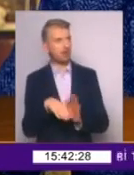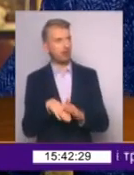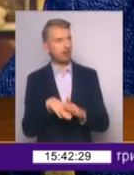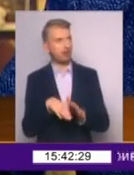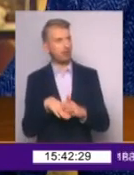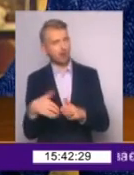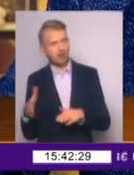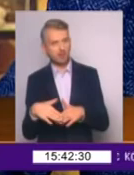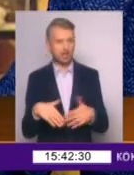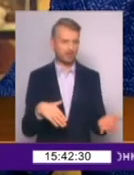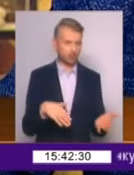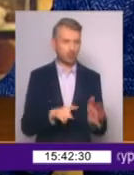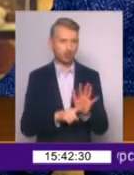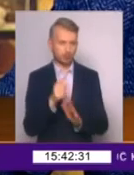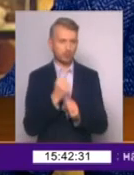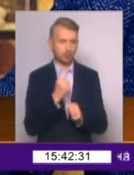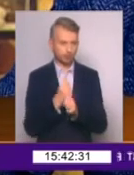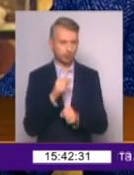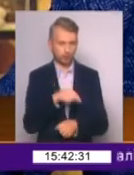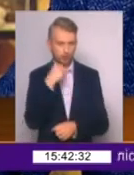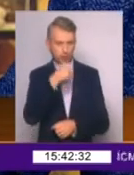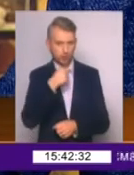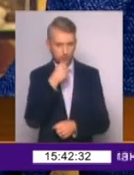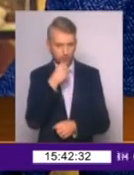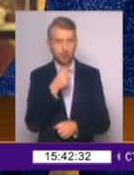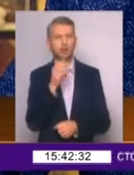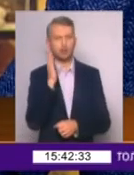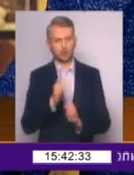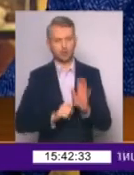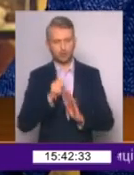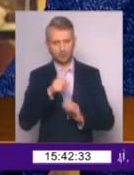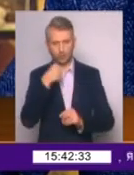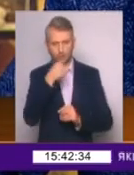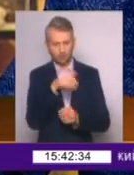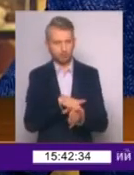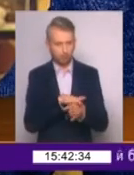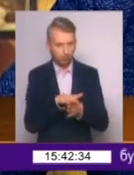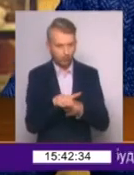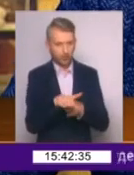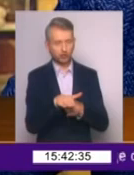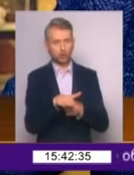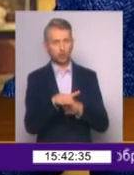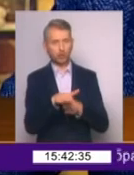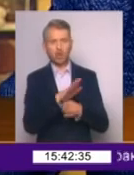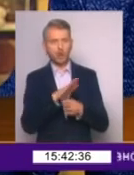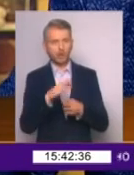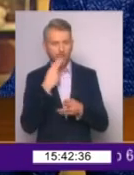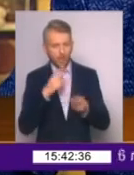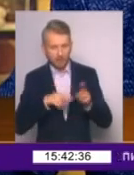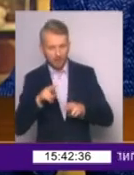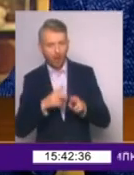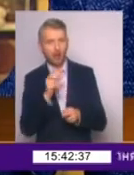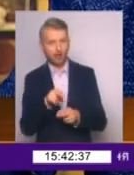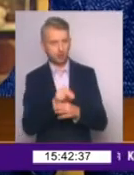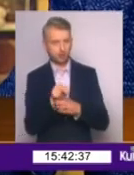розпочнемо роботу. В цьому році Київавтодор розпочне роботу вулицю Милославську повністю, не латковий ремонт, а капітальний ремонт.